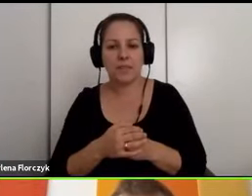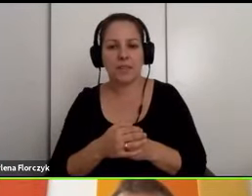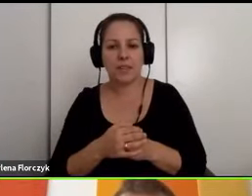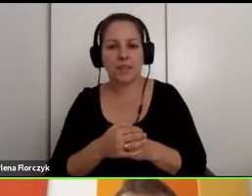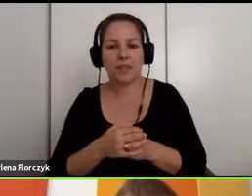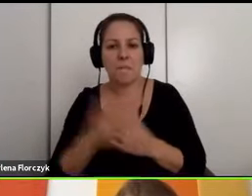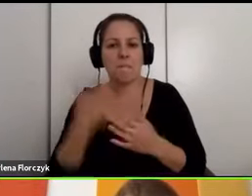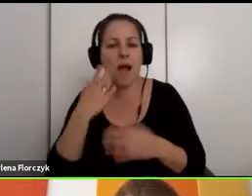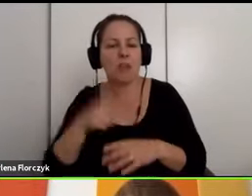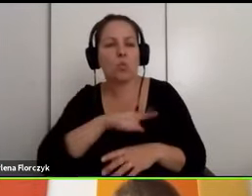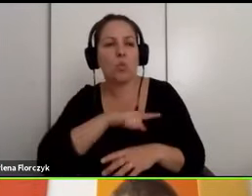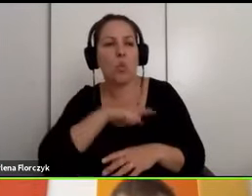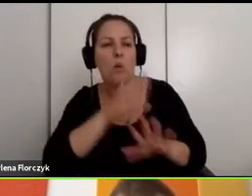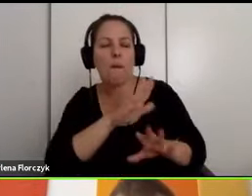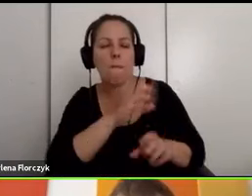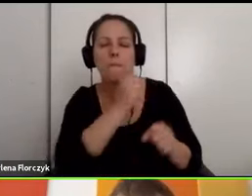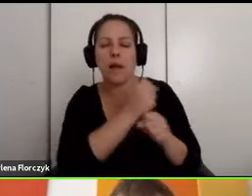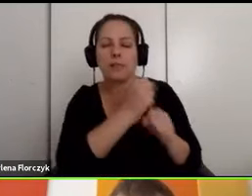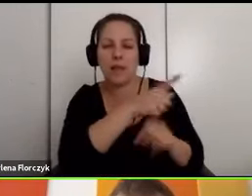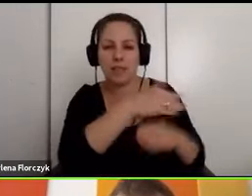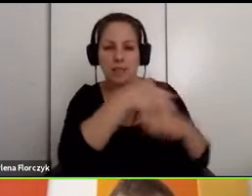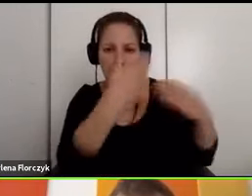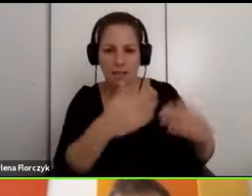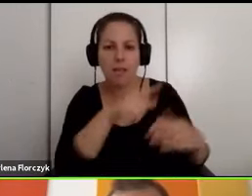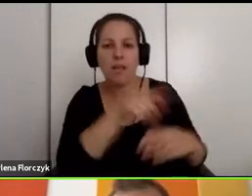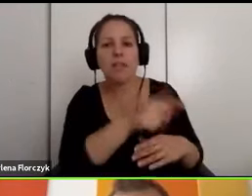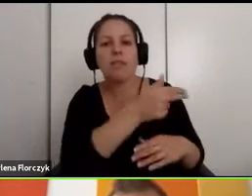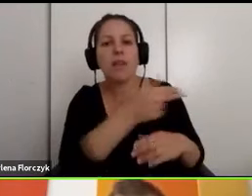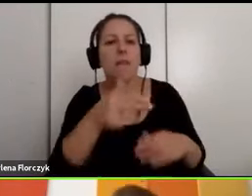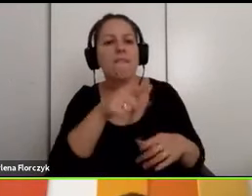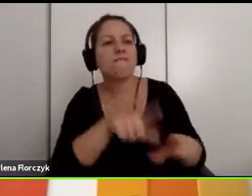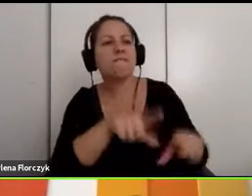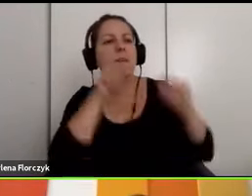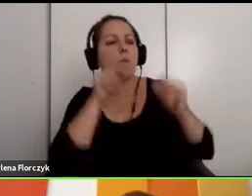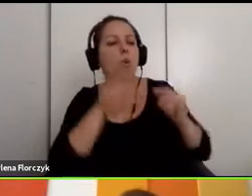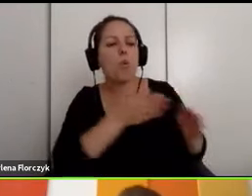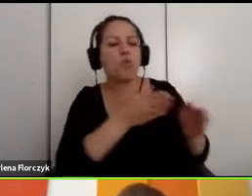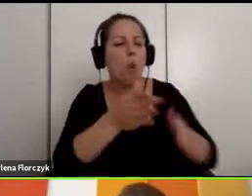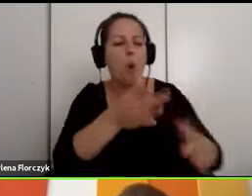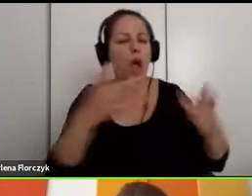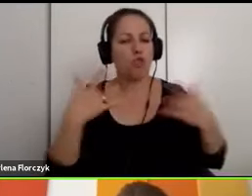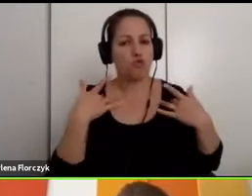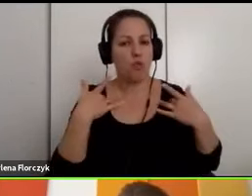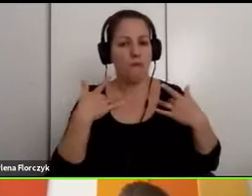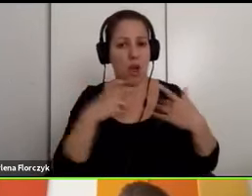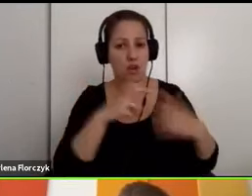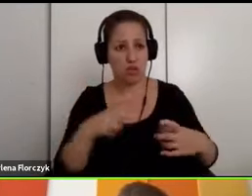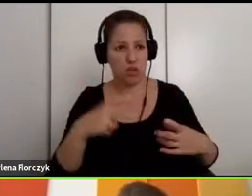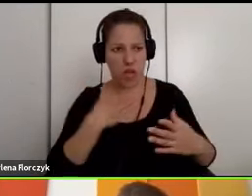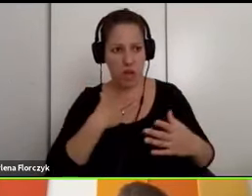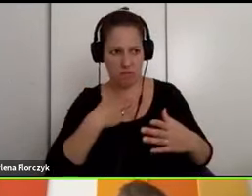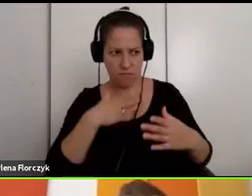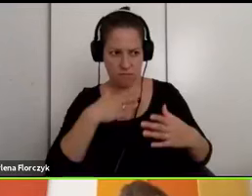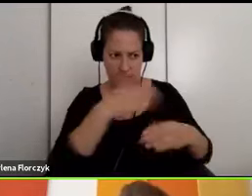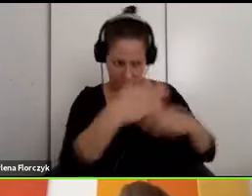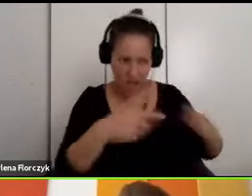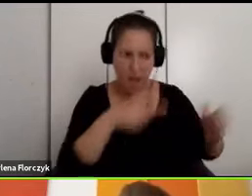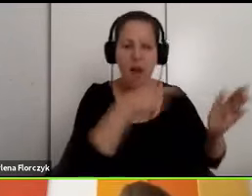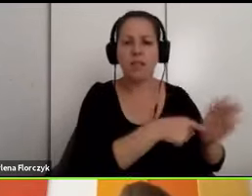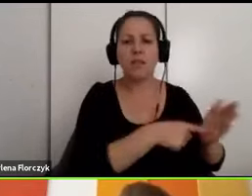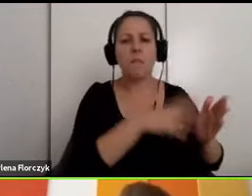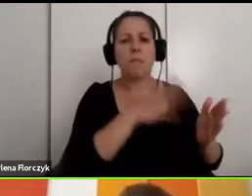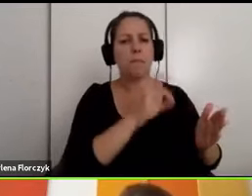pracujących bardzo długo w teatrze, dotyczące wyboru drogi życiowej, czyli tego, czy ja stawiam na teatr tylko dlatego,